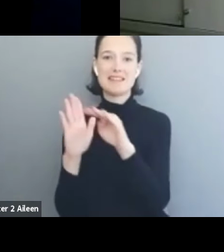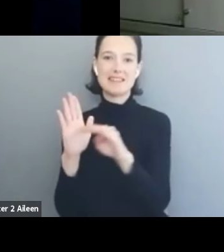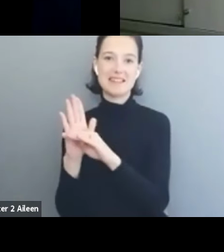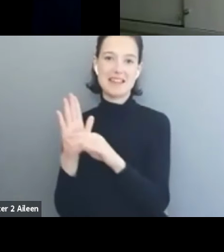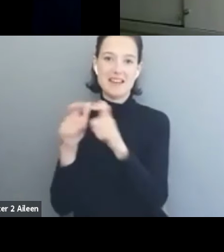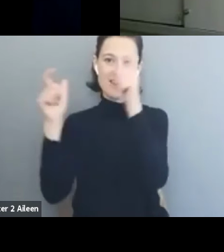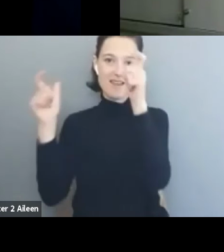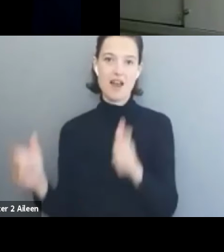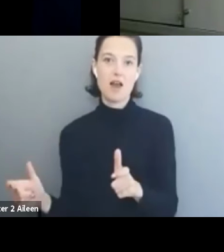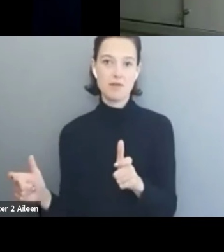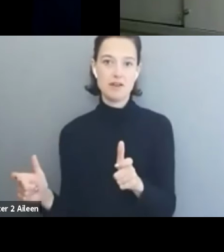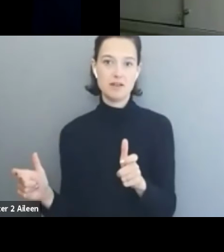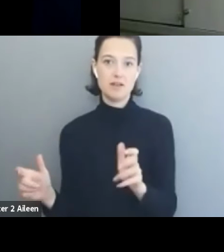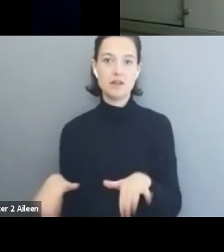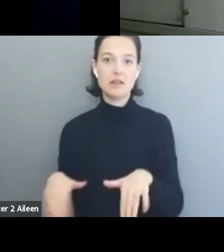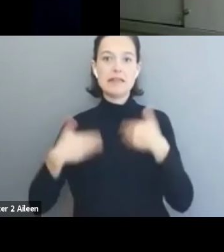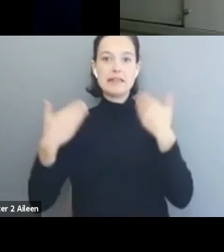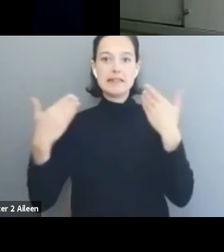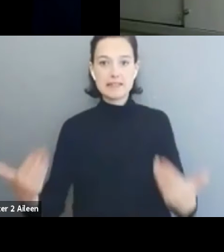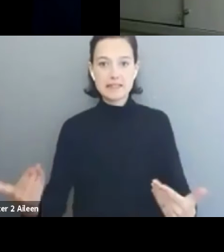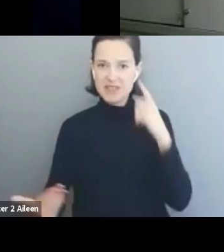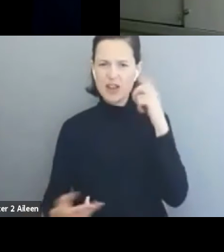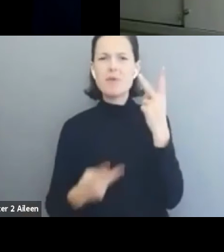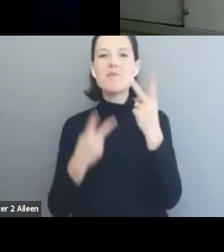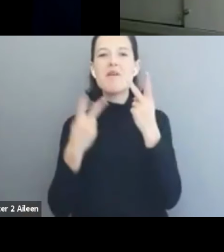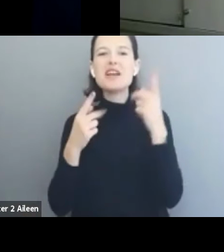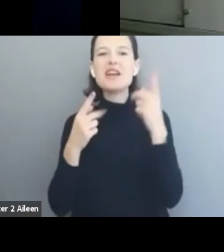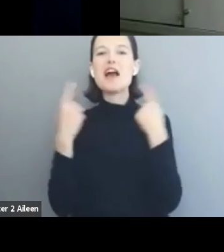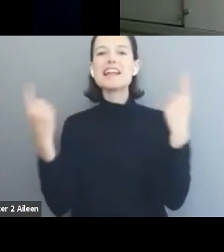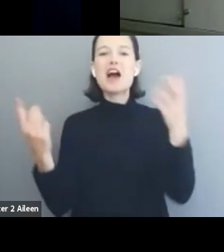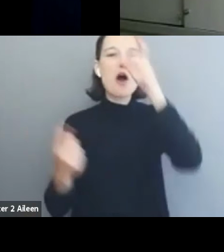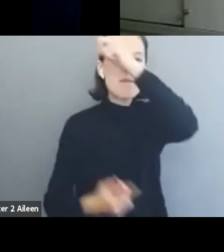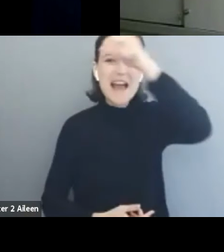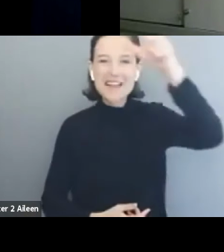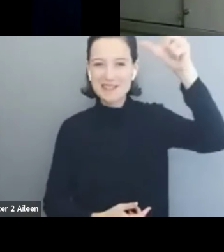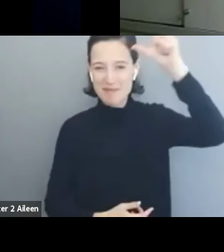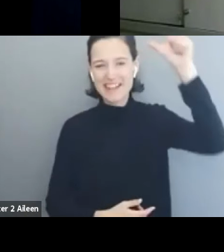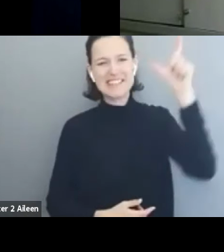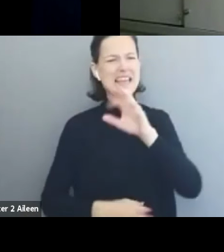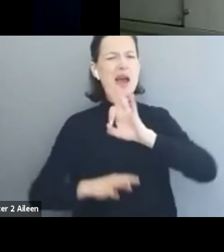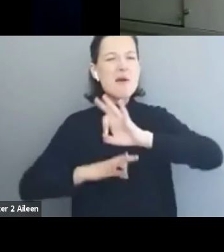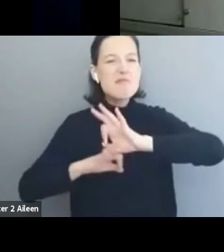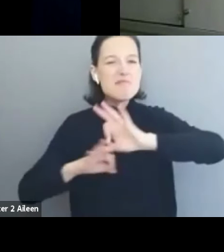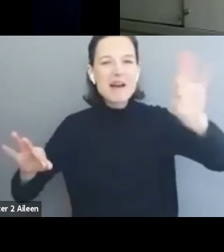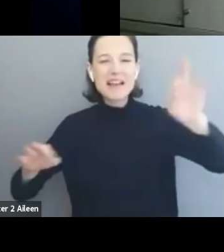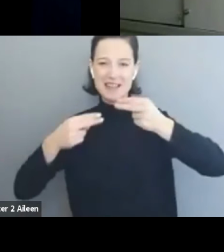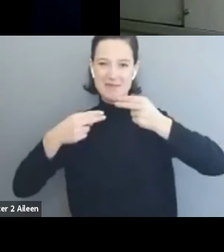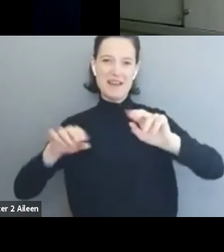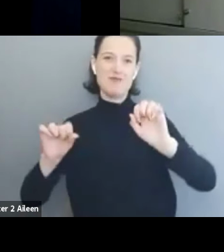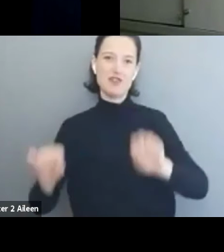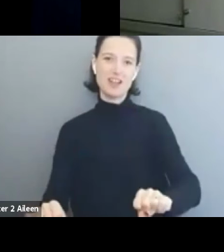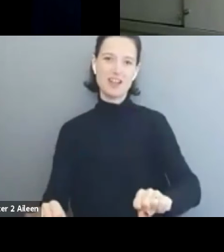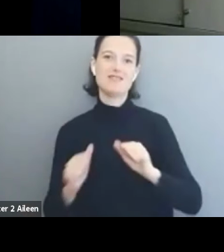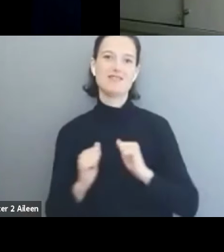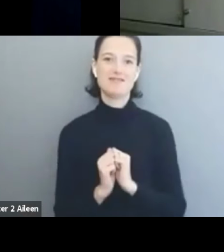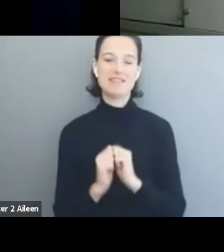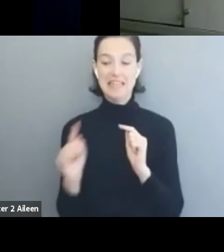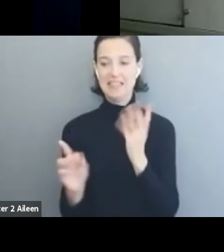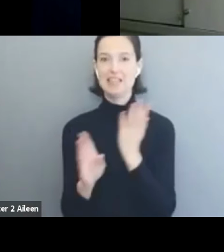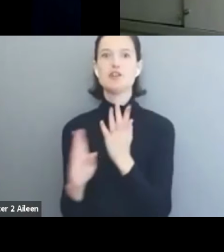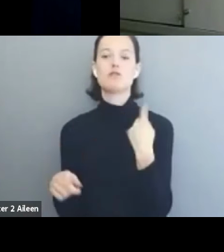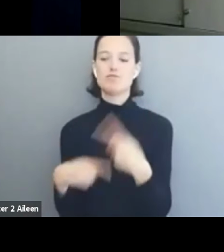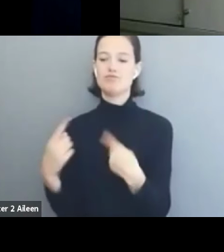Raum oder im virtuellen Raum, die können das sicher viel, viel besser auch beantworten. Die haben das auch schon durchgemacht. Aber ich sehe das ja